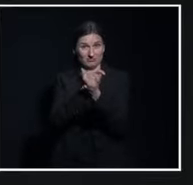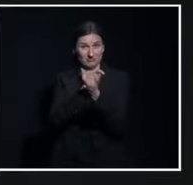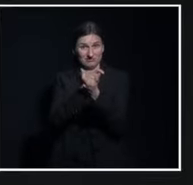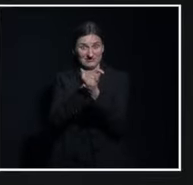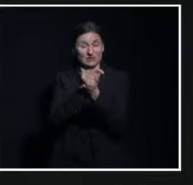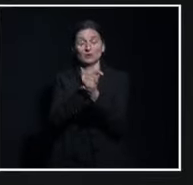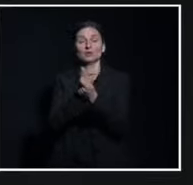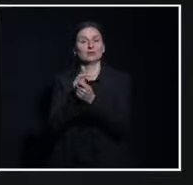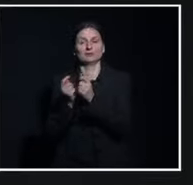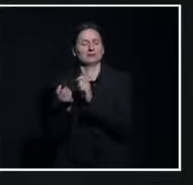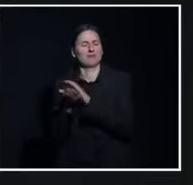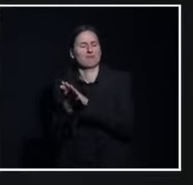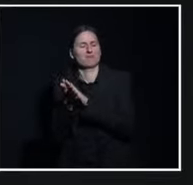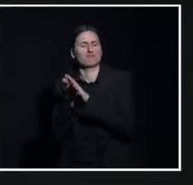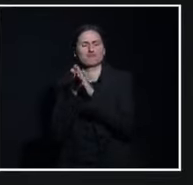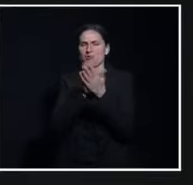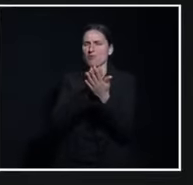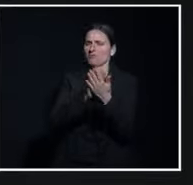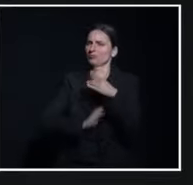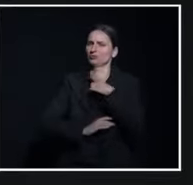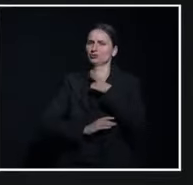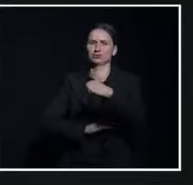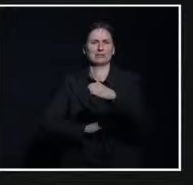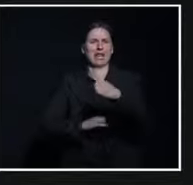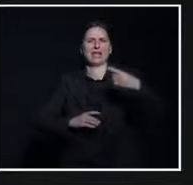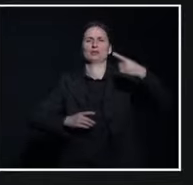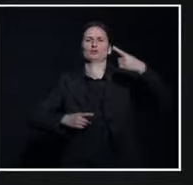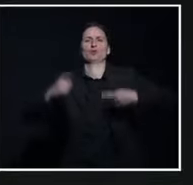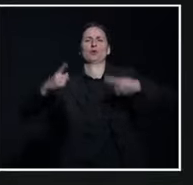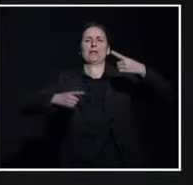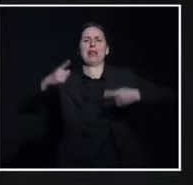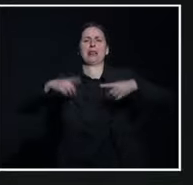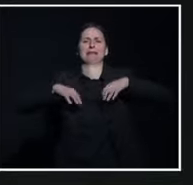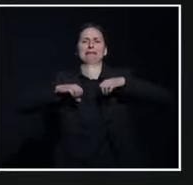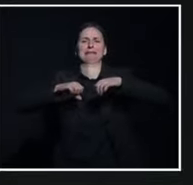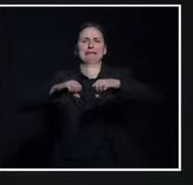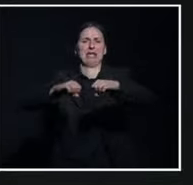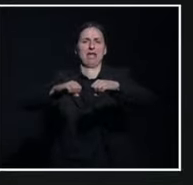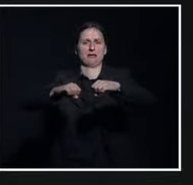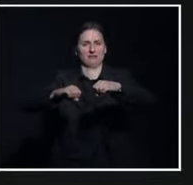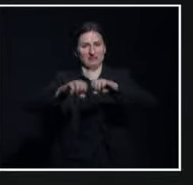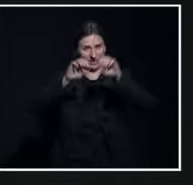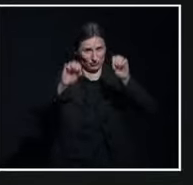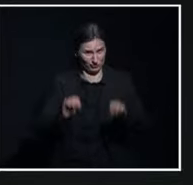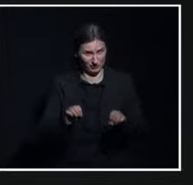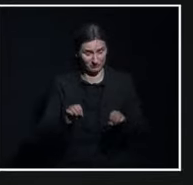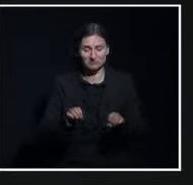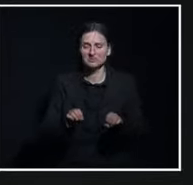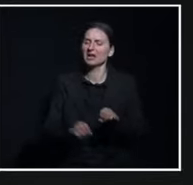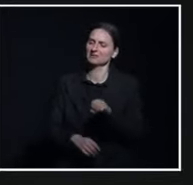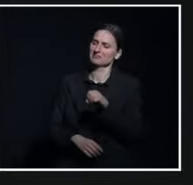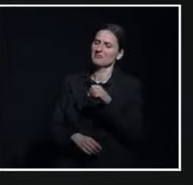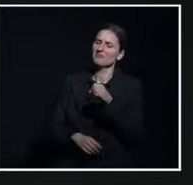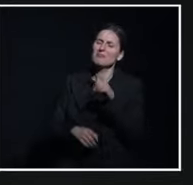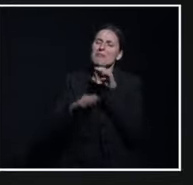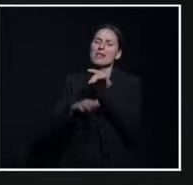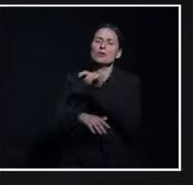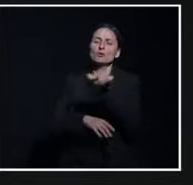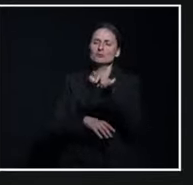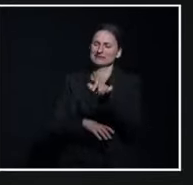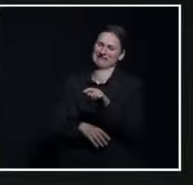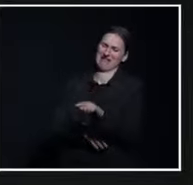rasch zum totalitären aufschwingendes Regime, das Millionen von Menschen für minderwertig